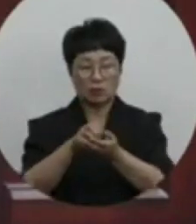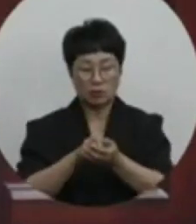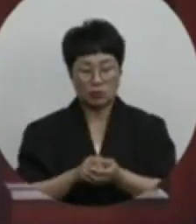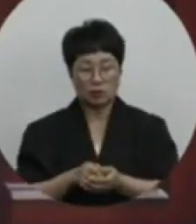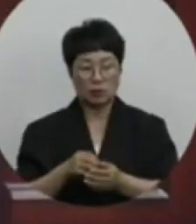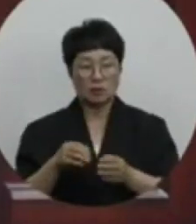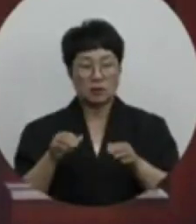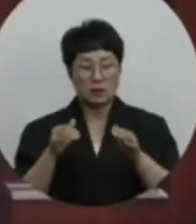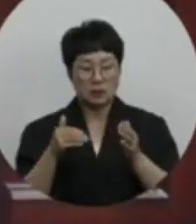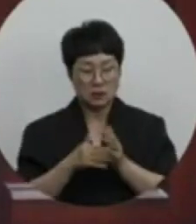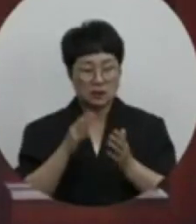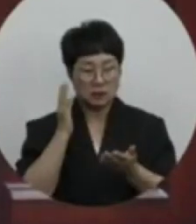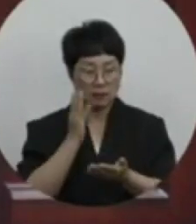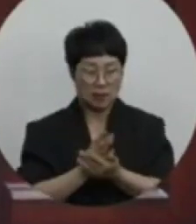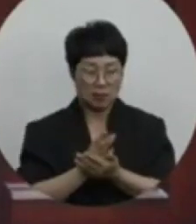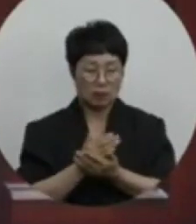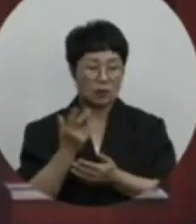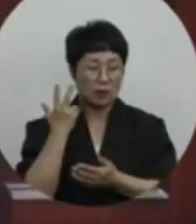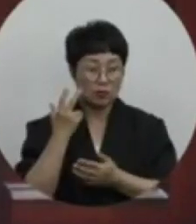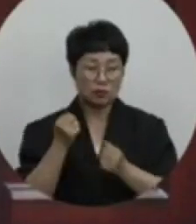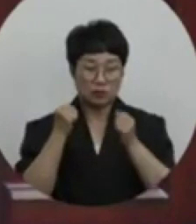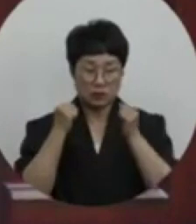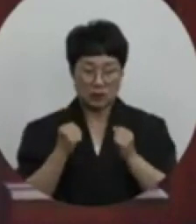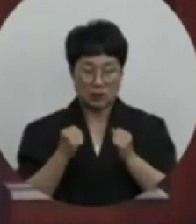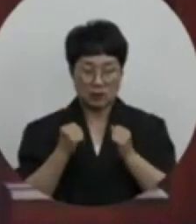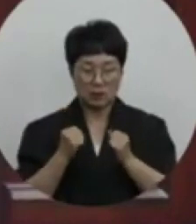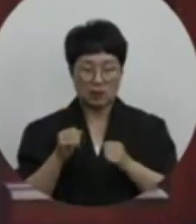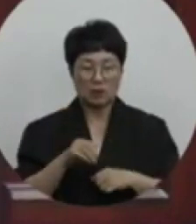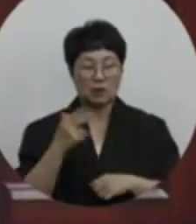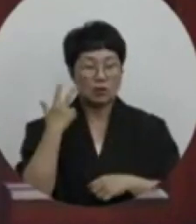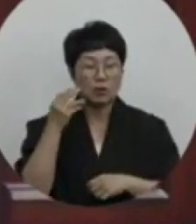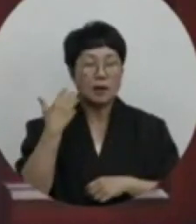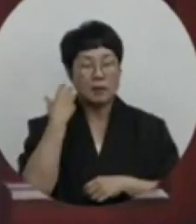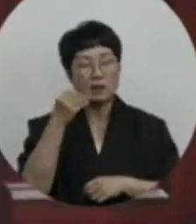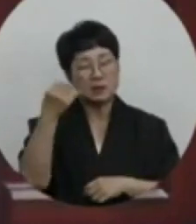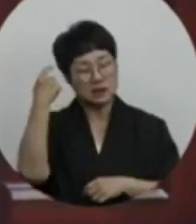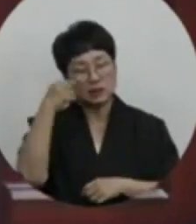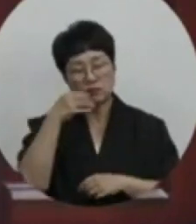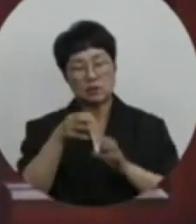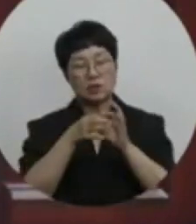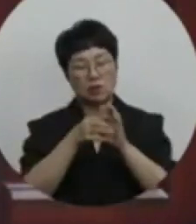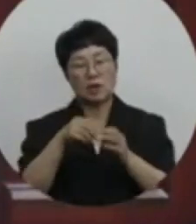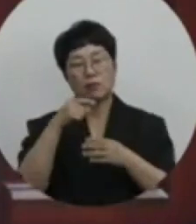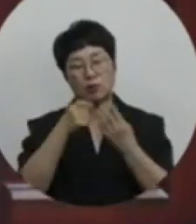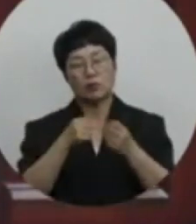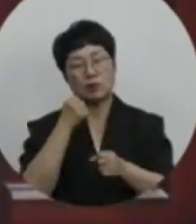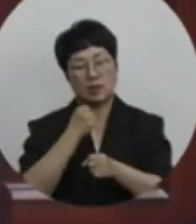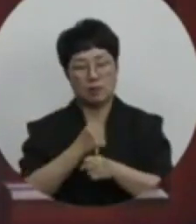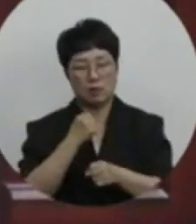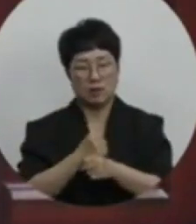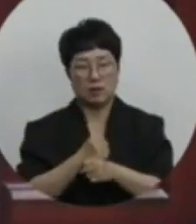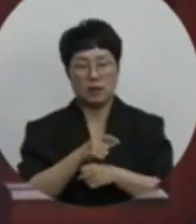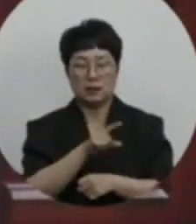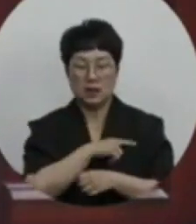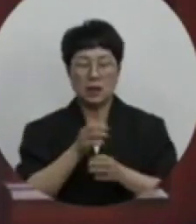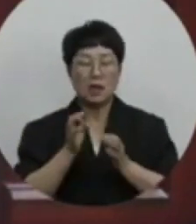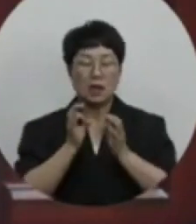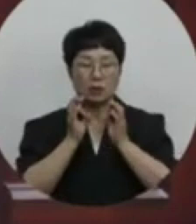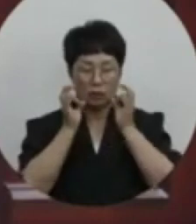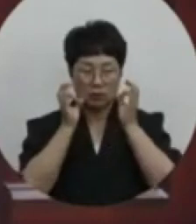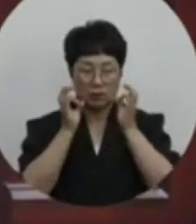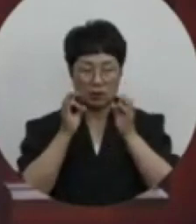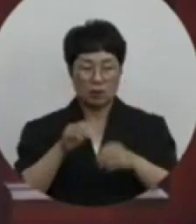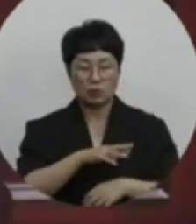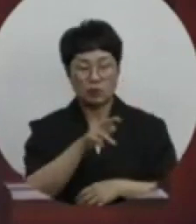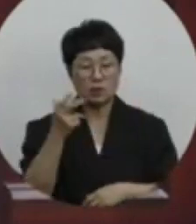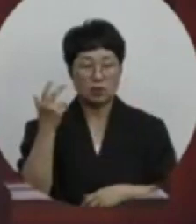여주시에 유입된 사람들이 우리 시의 매력을 느낄 수 있는 연계 프로그램 개발에 최선을 다해